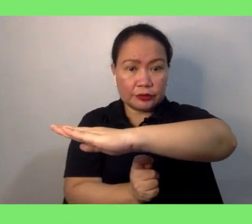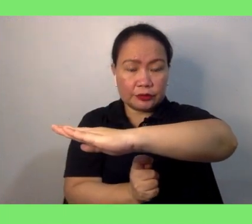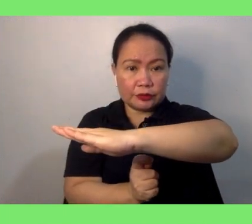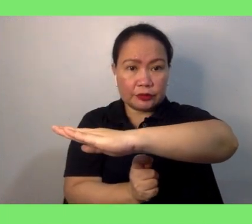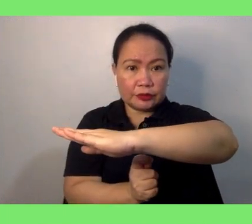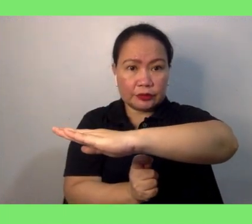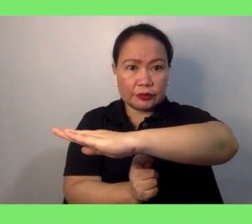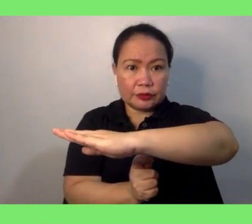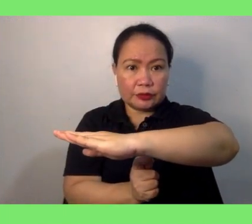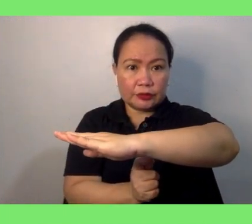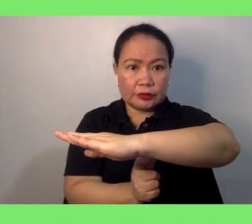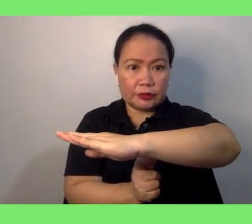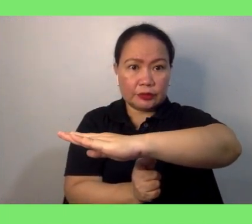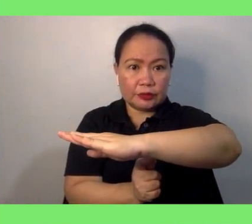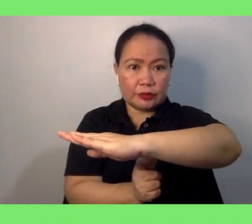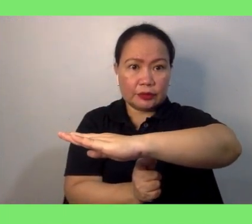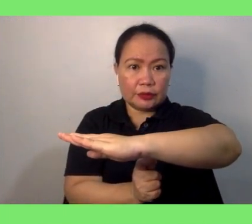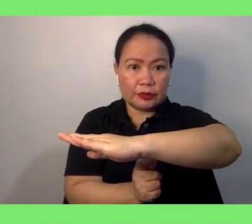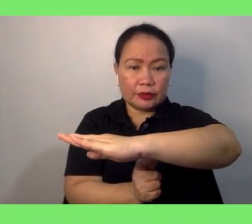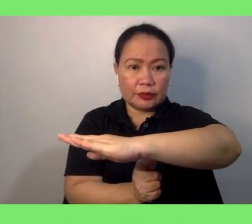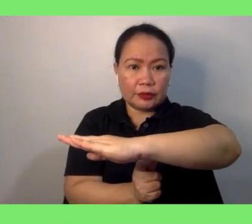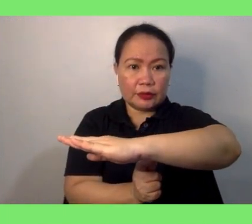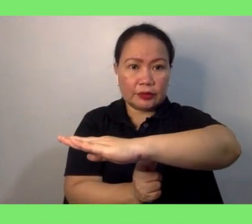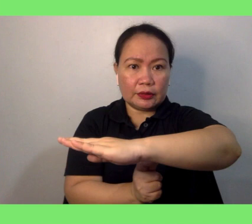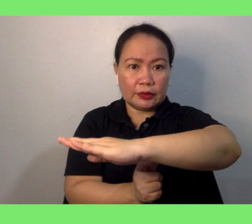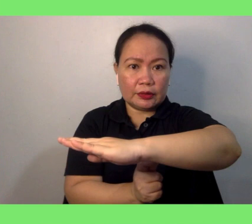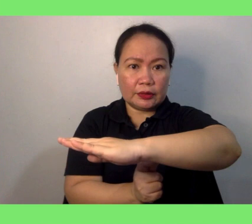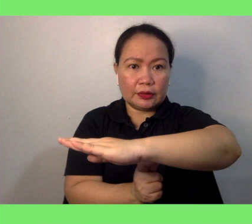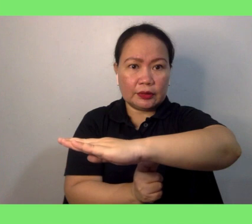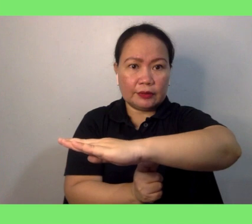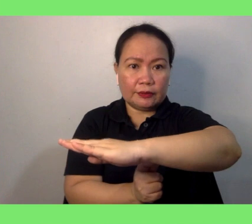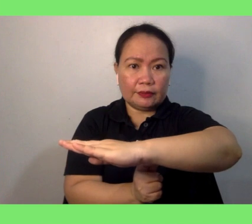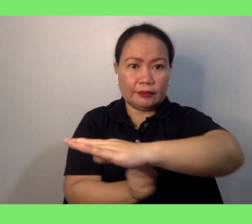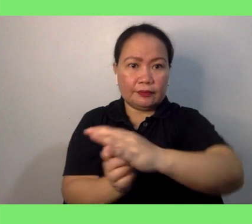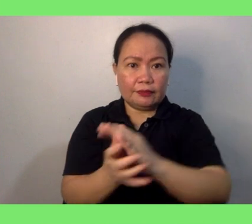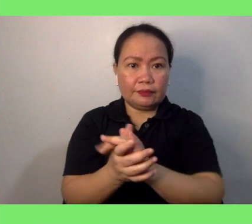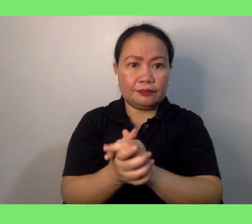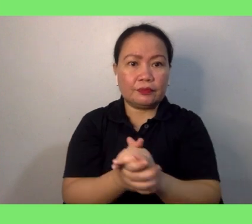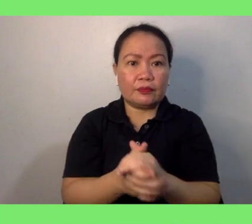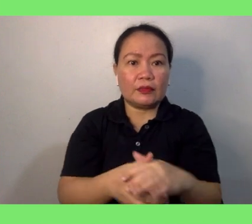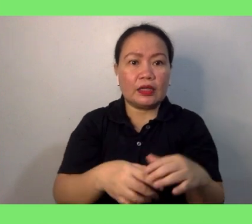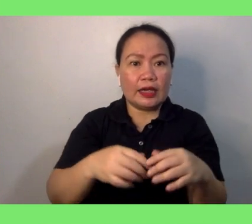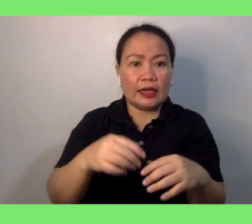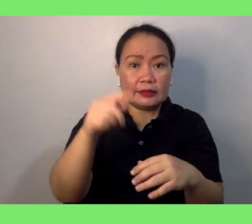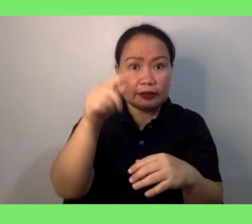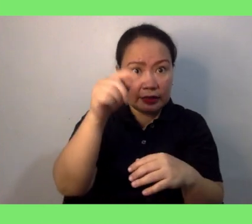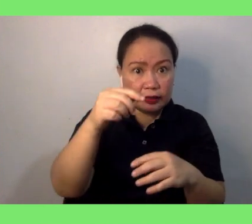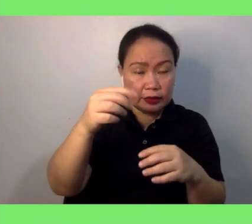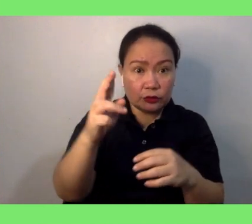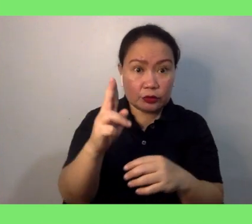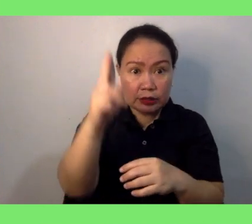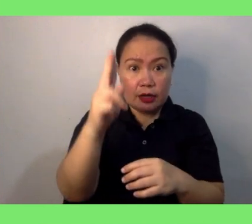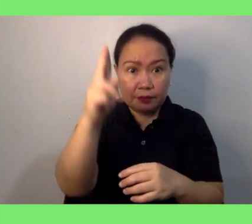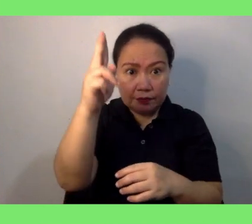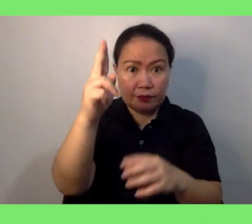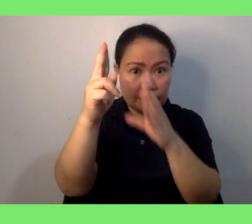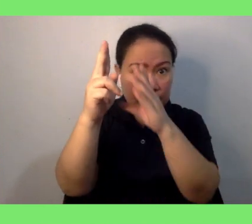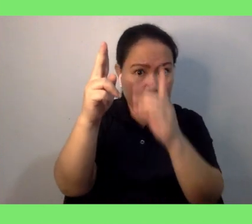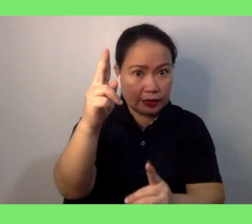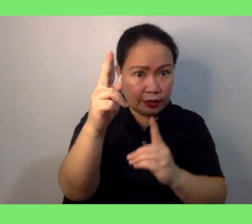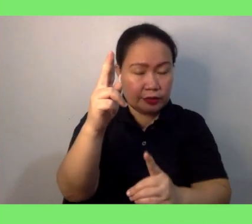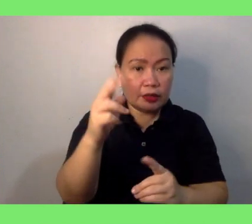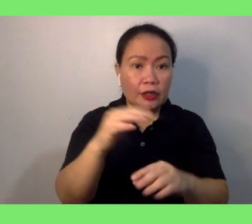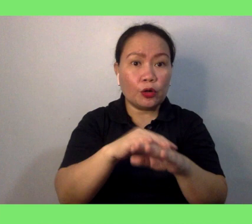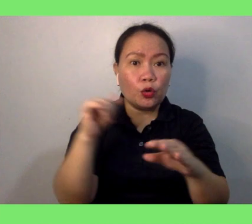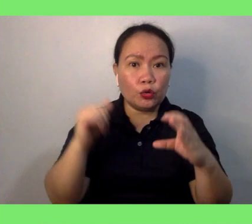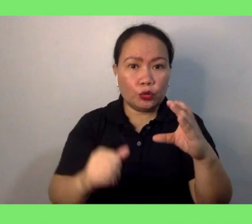mo, ito at ito ay corresponding angles. Right? So,